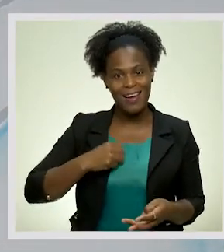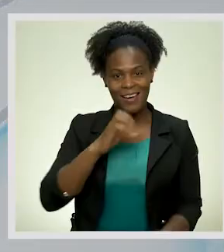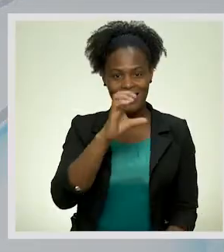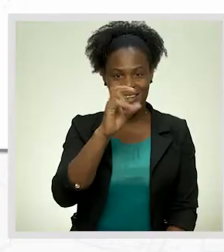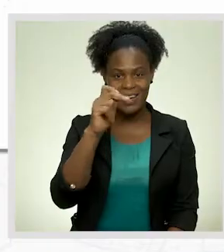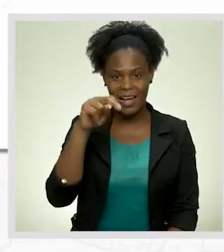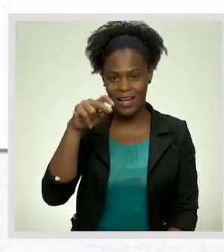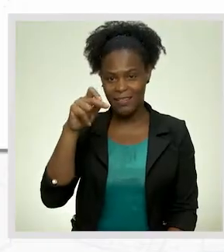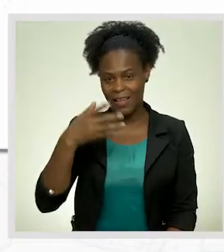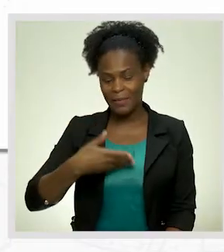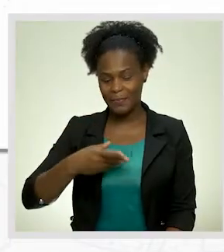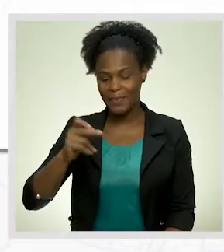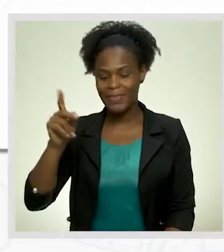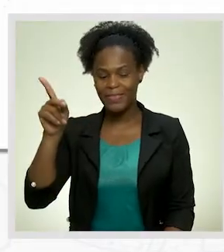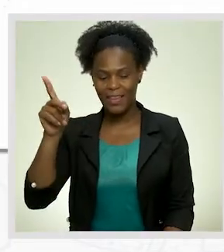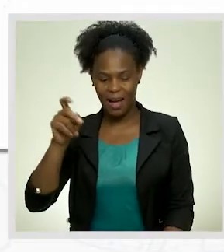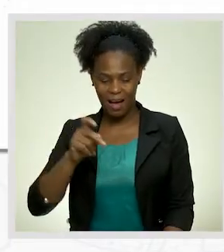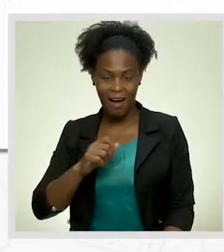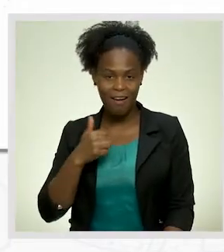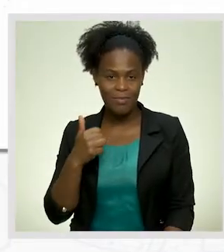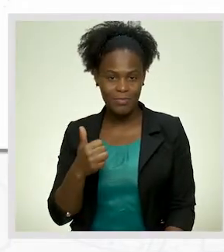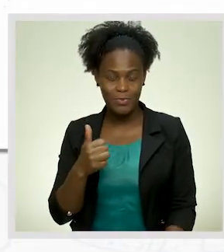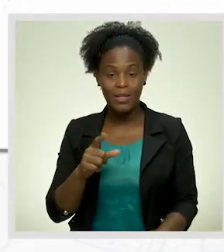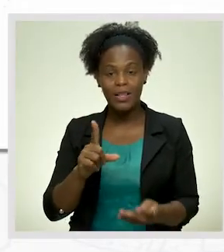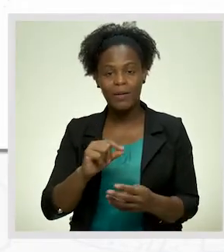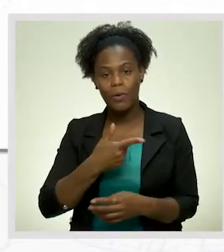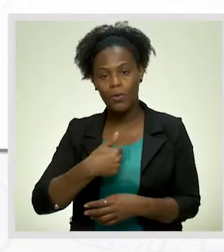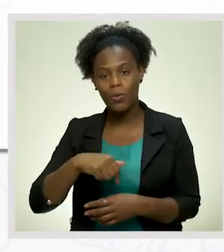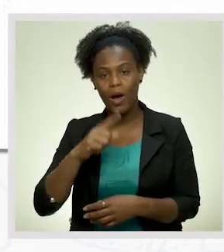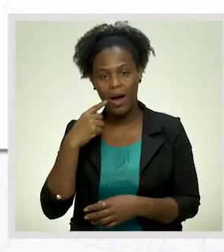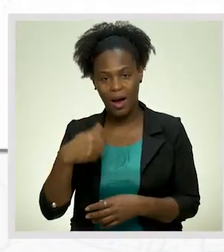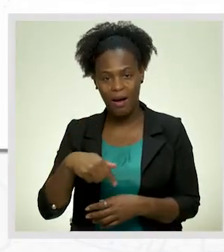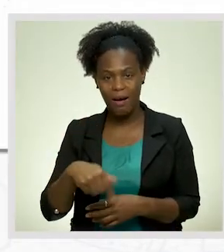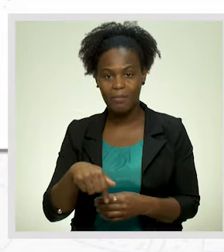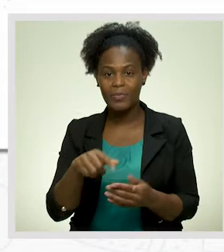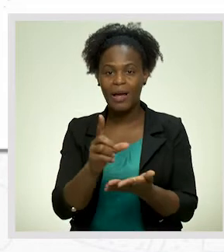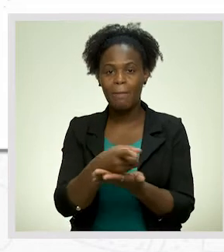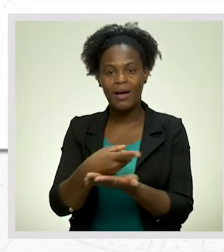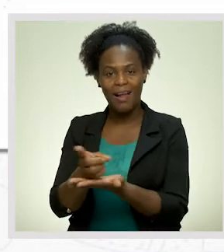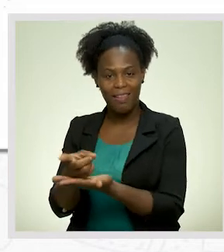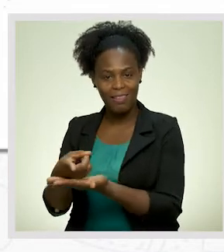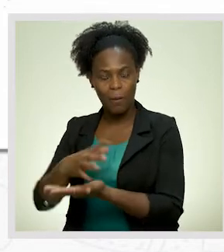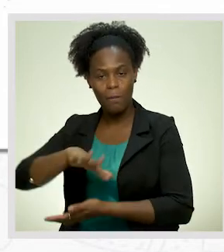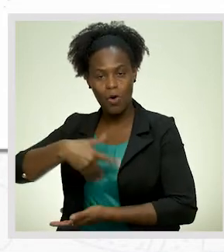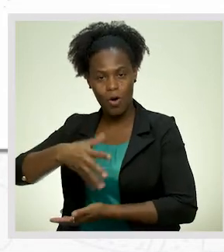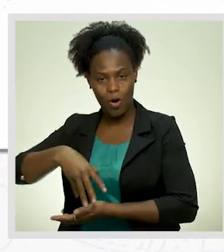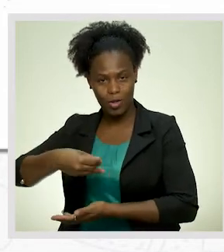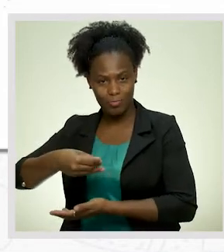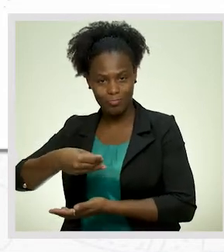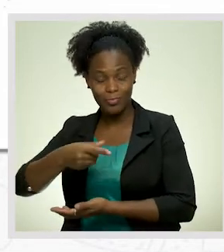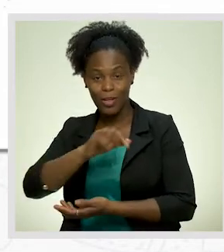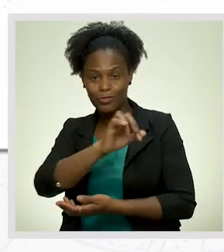bien. Voyez ici, on a la carte du monde. Vous